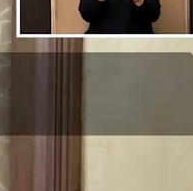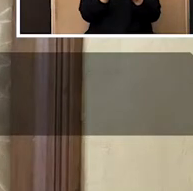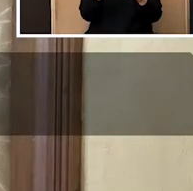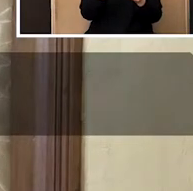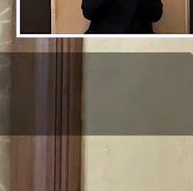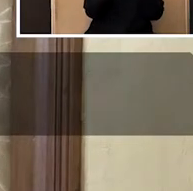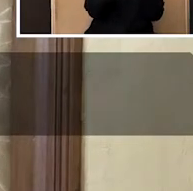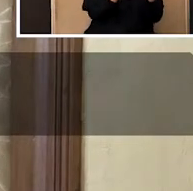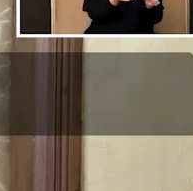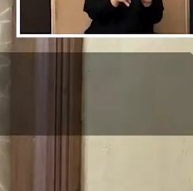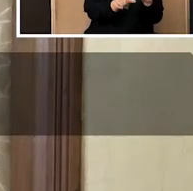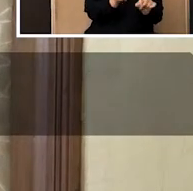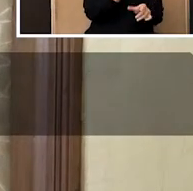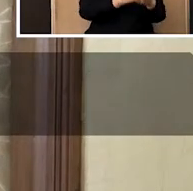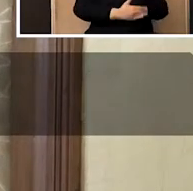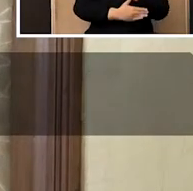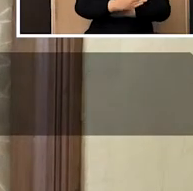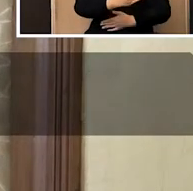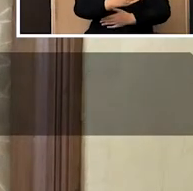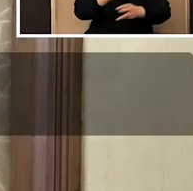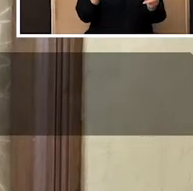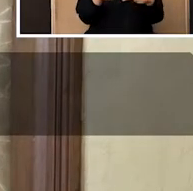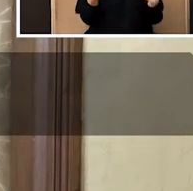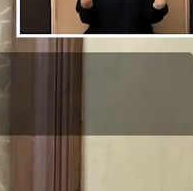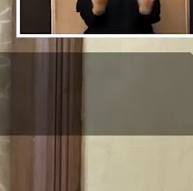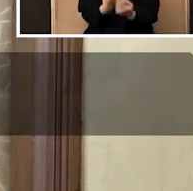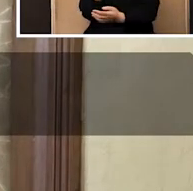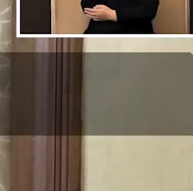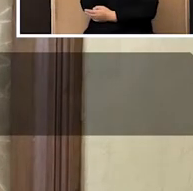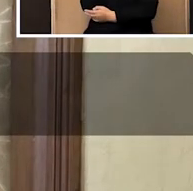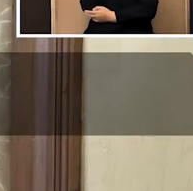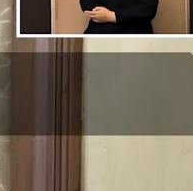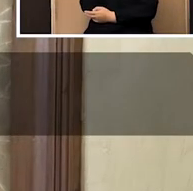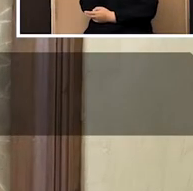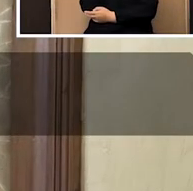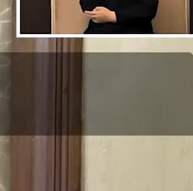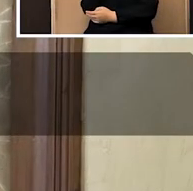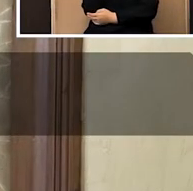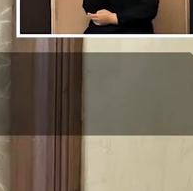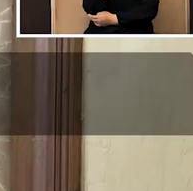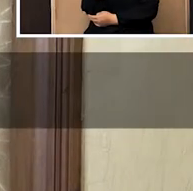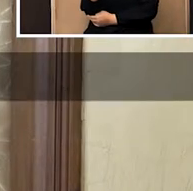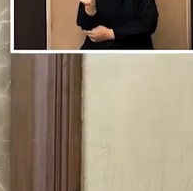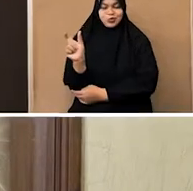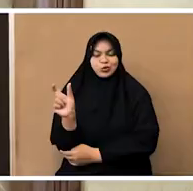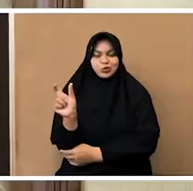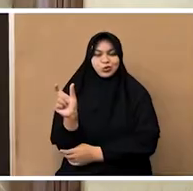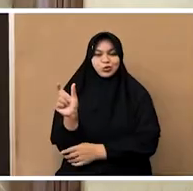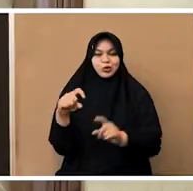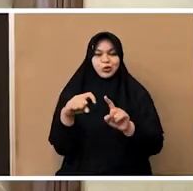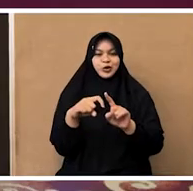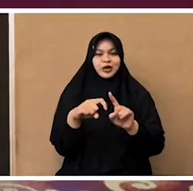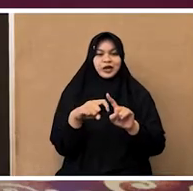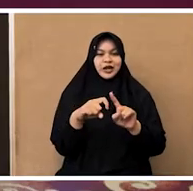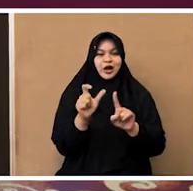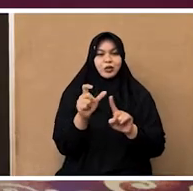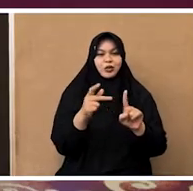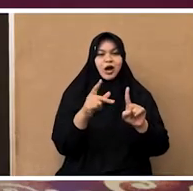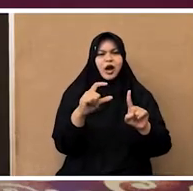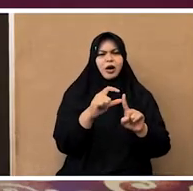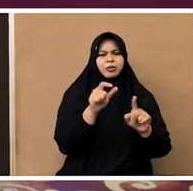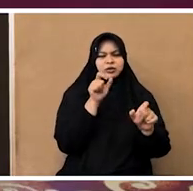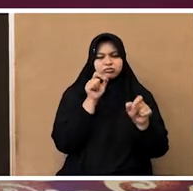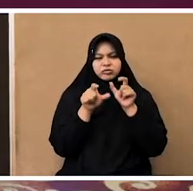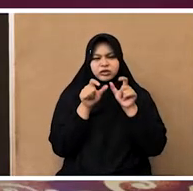disabilitas kita ketahui bahwa KUHP ini sudah cukup banyak dikritisi